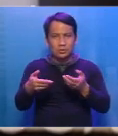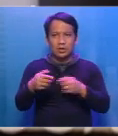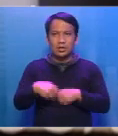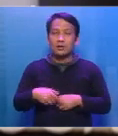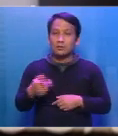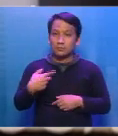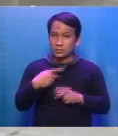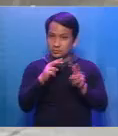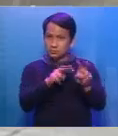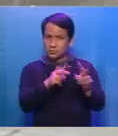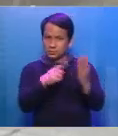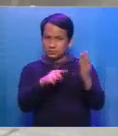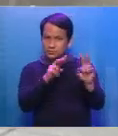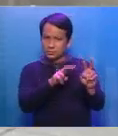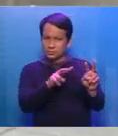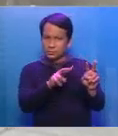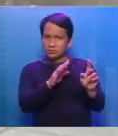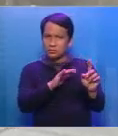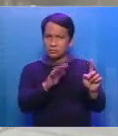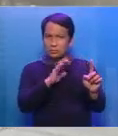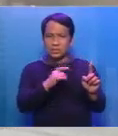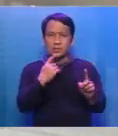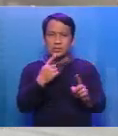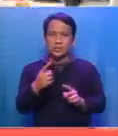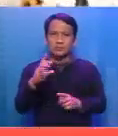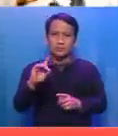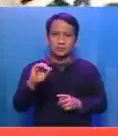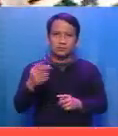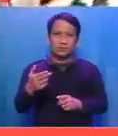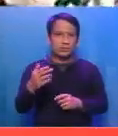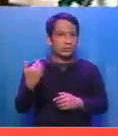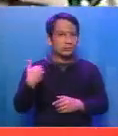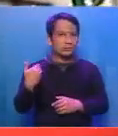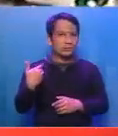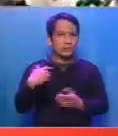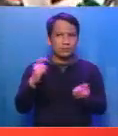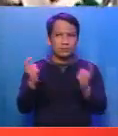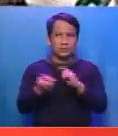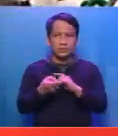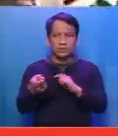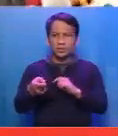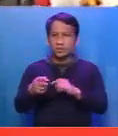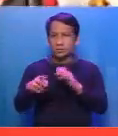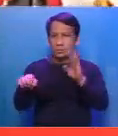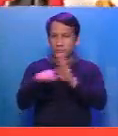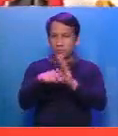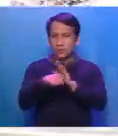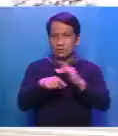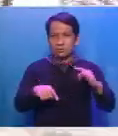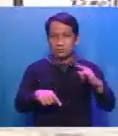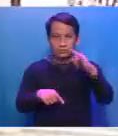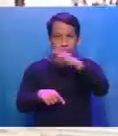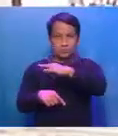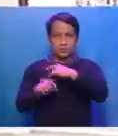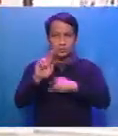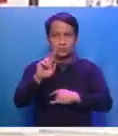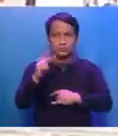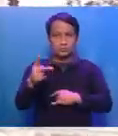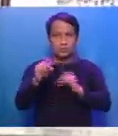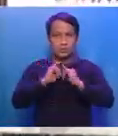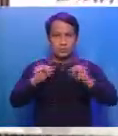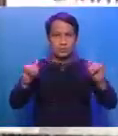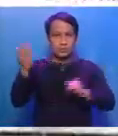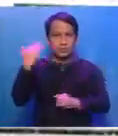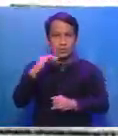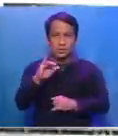based on their monitoring. Naniniwala rin ng DOH na hindi pa kailangang magpatupad ng travel restrictions sa UK katulad ng ipinatupad